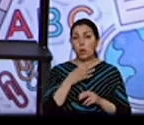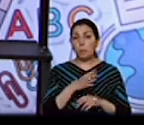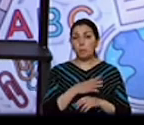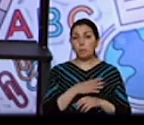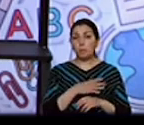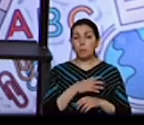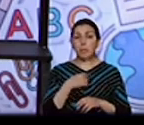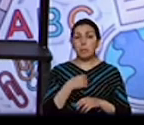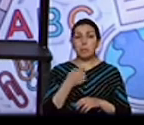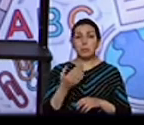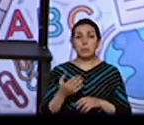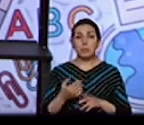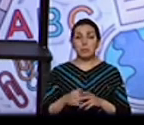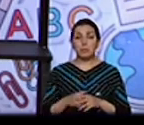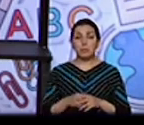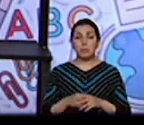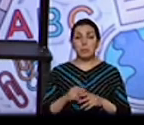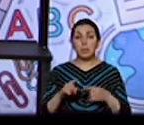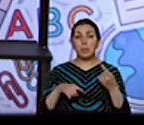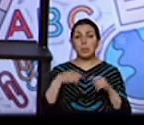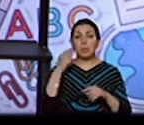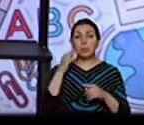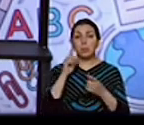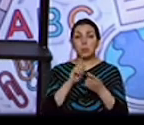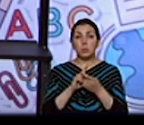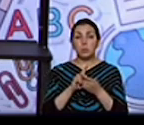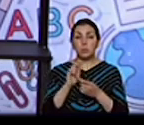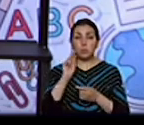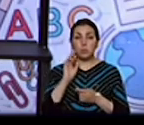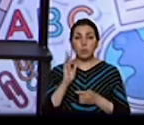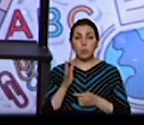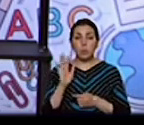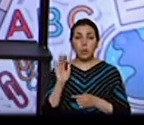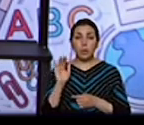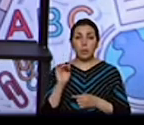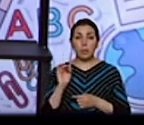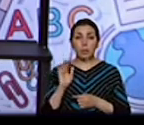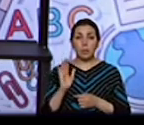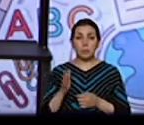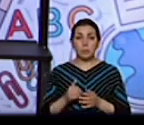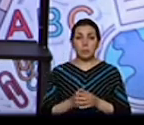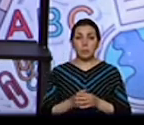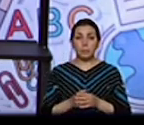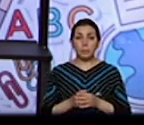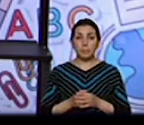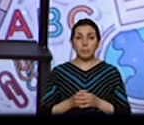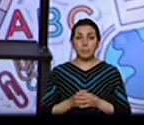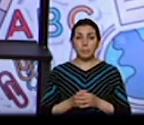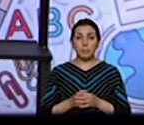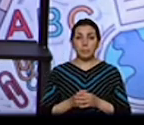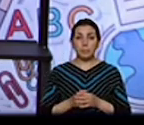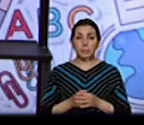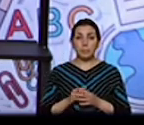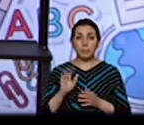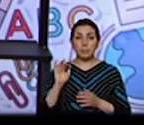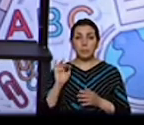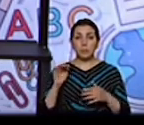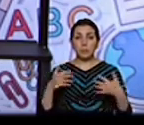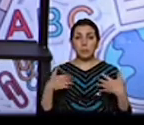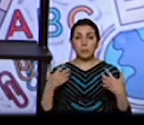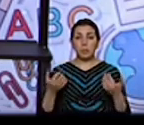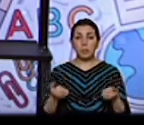bilan keyingi tabiatshunoslik darsida ko'rishguncha xayrlashib qolaman. Xayr,